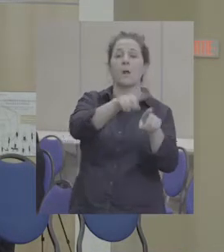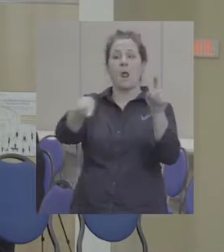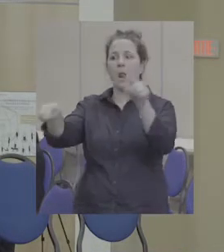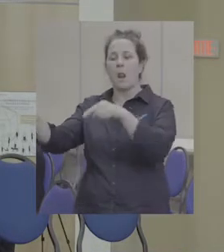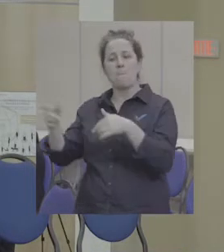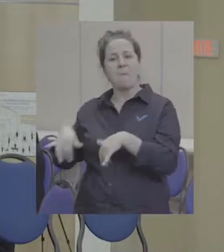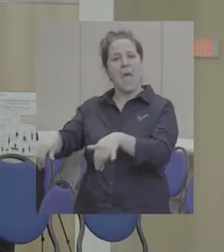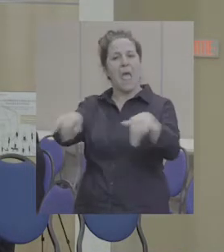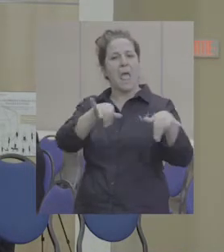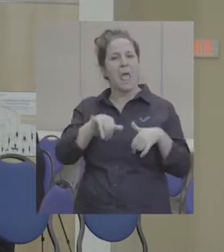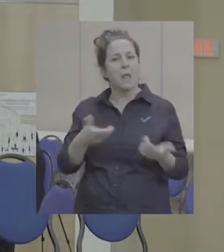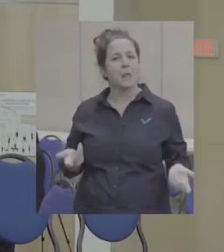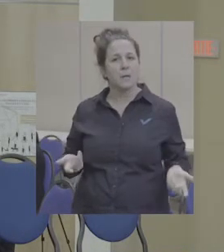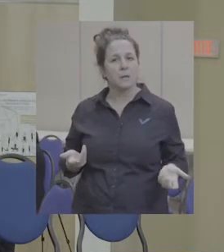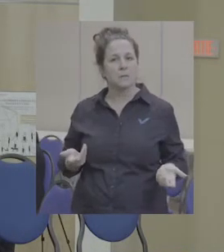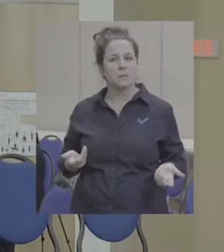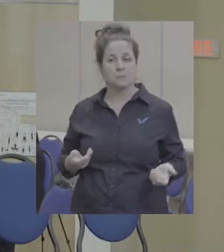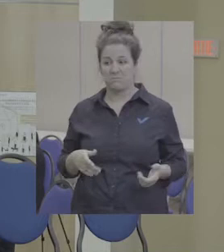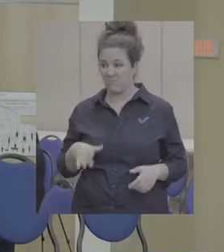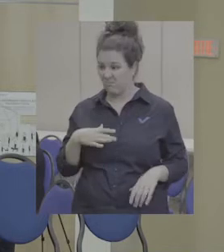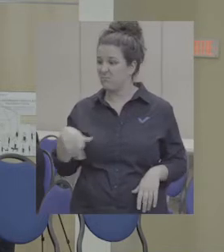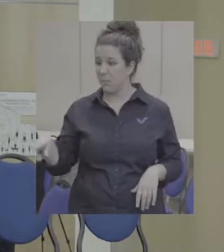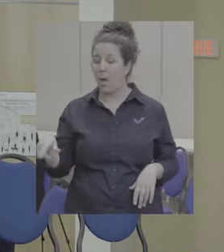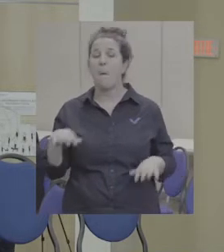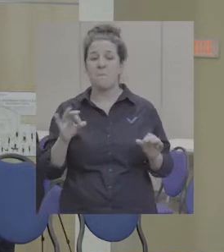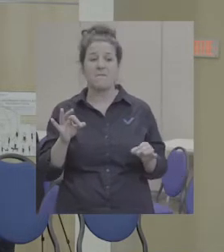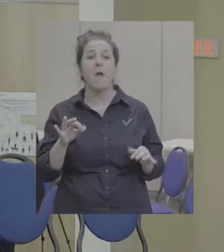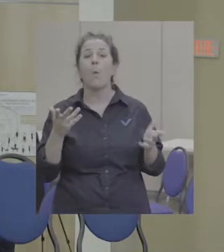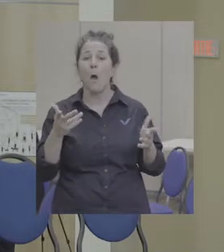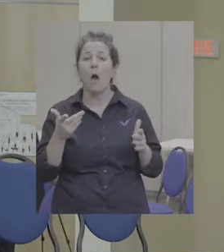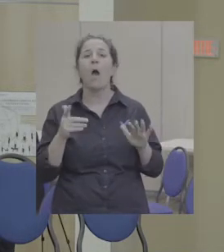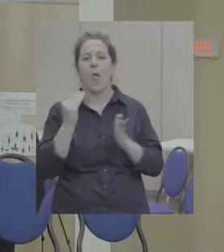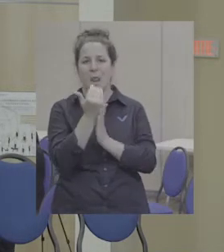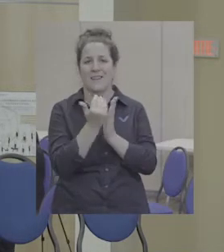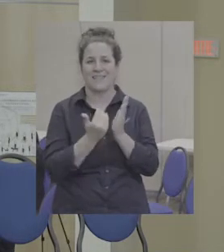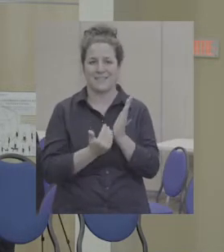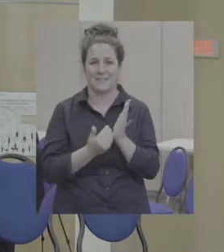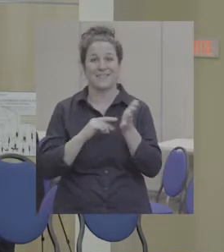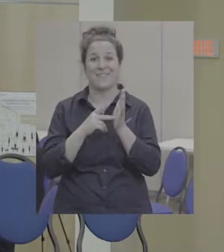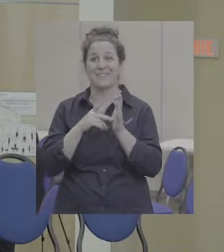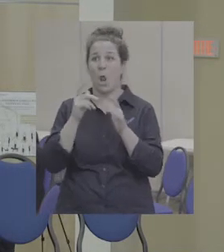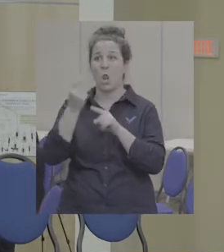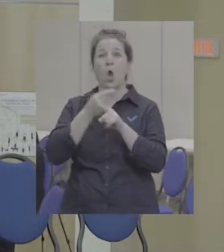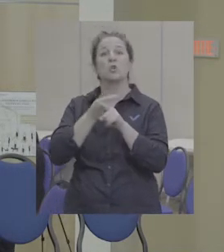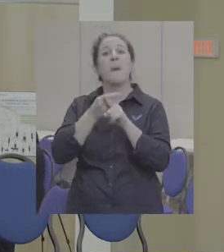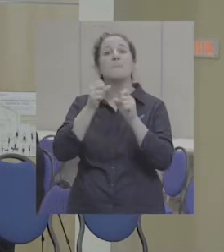cas, fait qu'il y en a qui dit, on va faire une liste, on va aller voir tous les